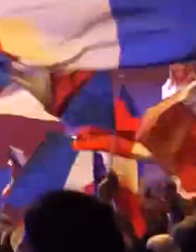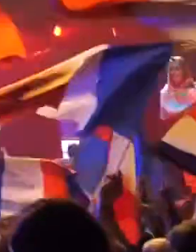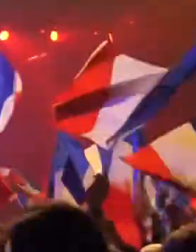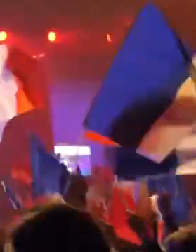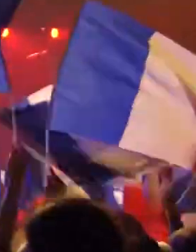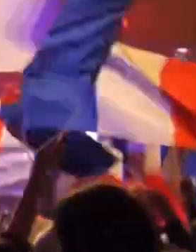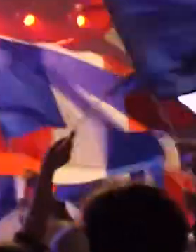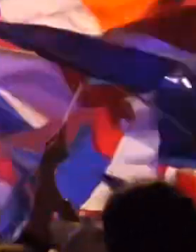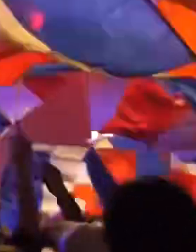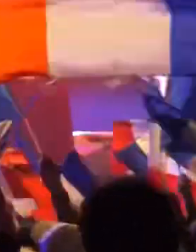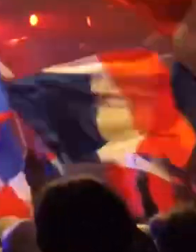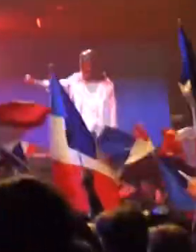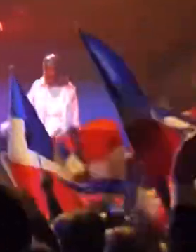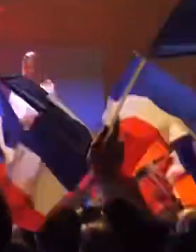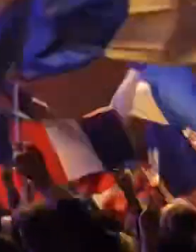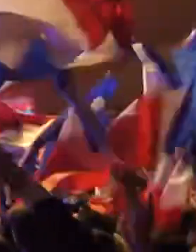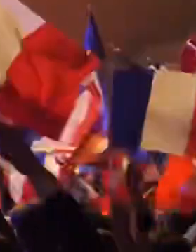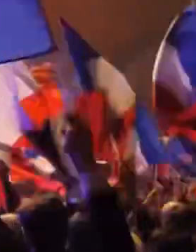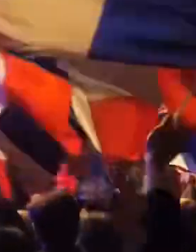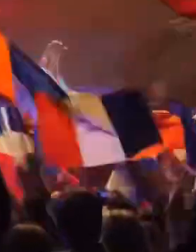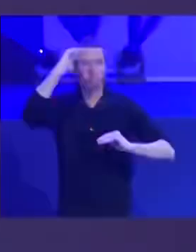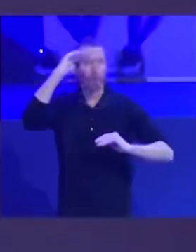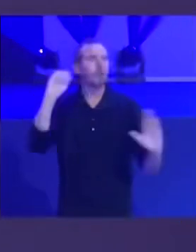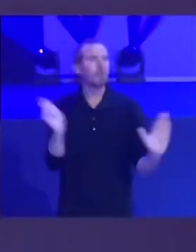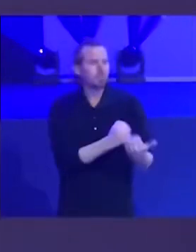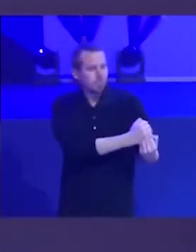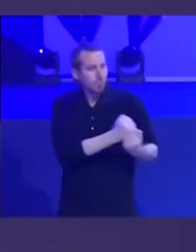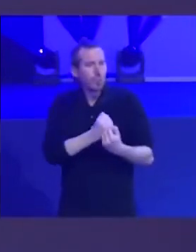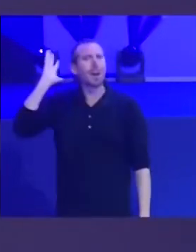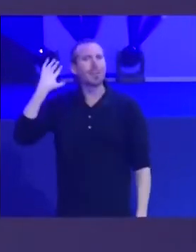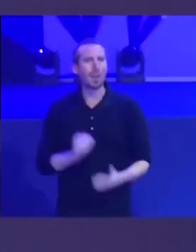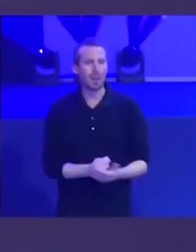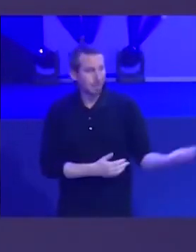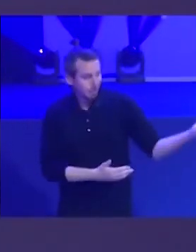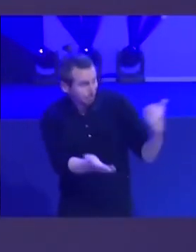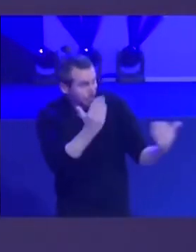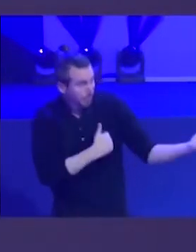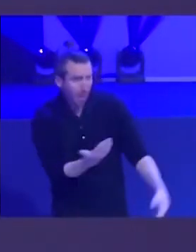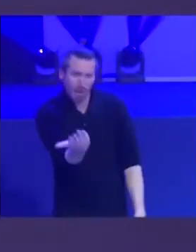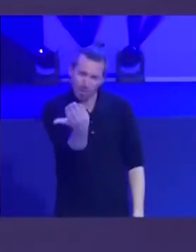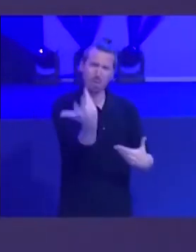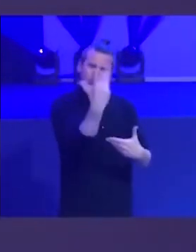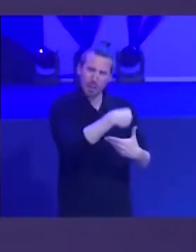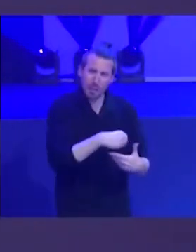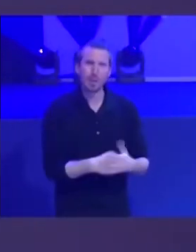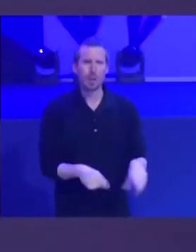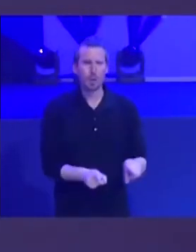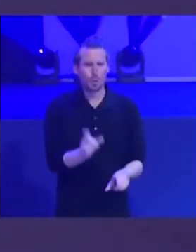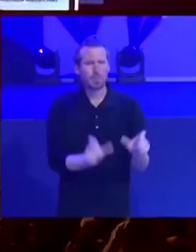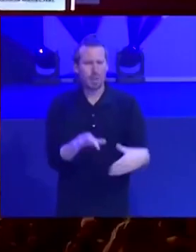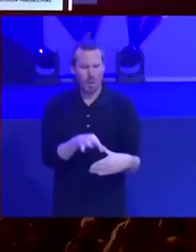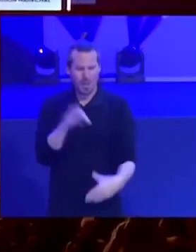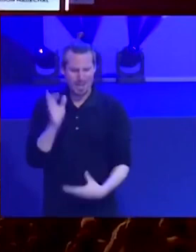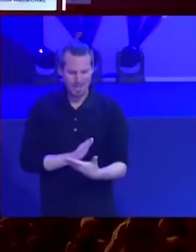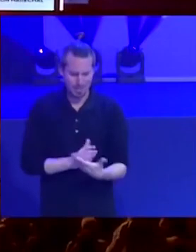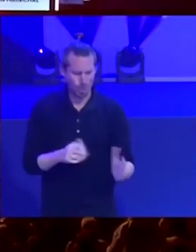À tous ceux qui m'ont fait l'honneur de leur confiance et de leur soutien à l'époque, rejoignez-nous. À tous ces élus de droite qui doutent et qui au fond savent que